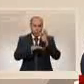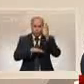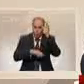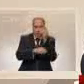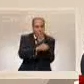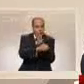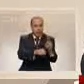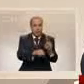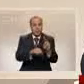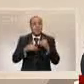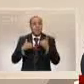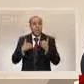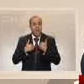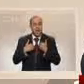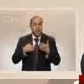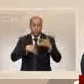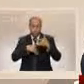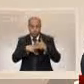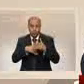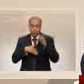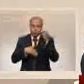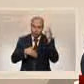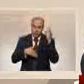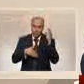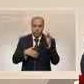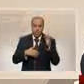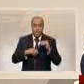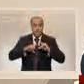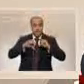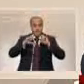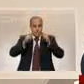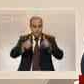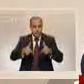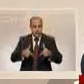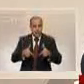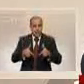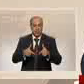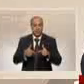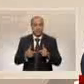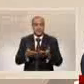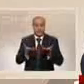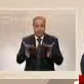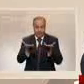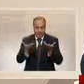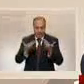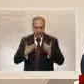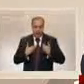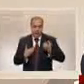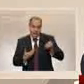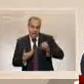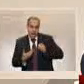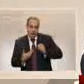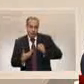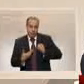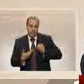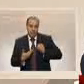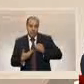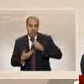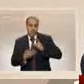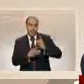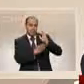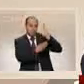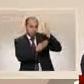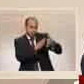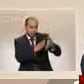الاخطار اللي تتعرضلها وننتقل من مرح تلقي الارهاب الى مرحله ضرب